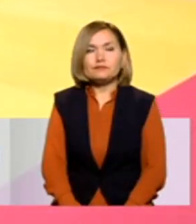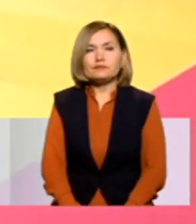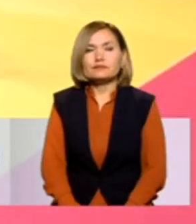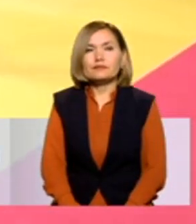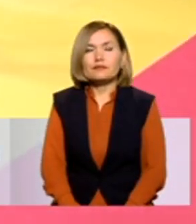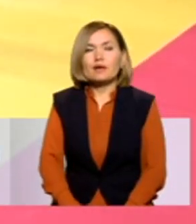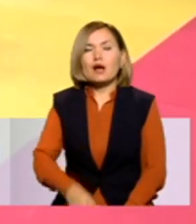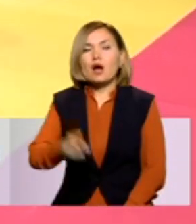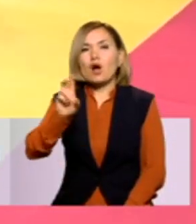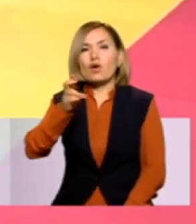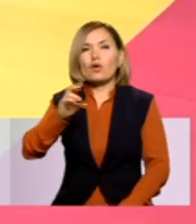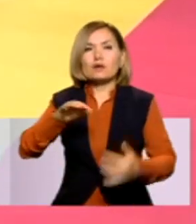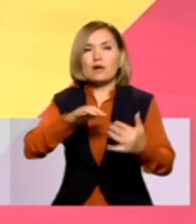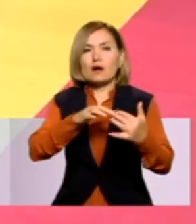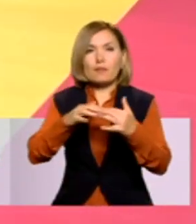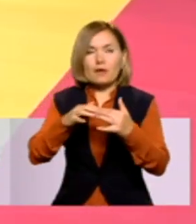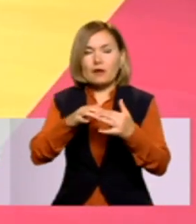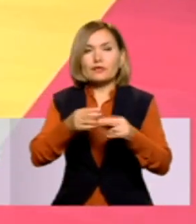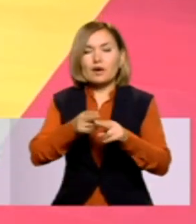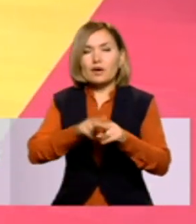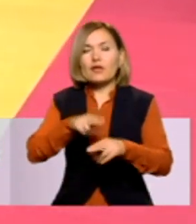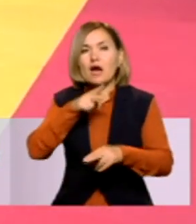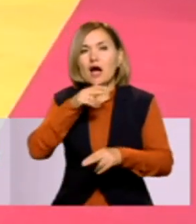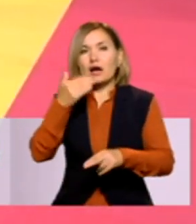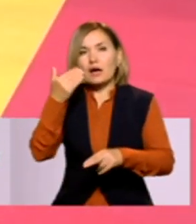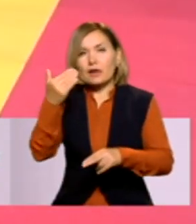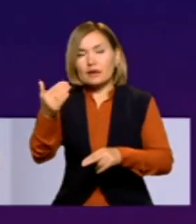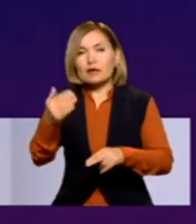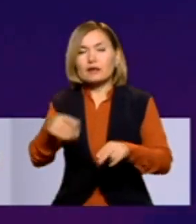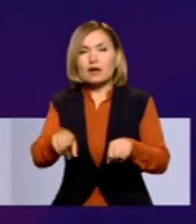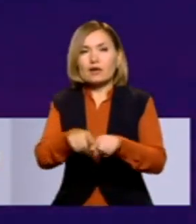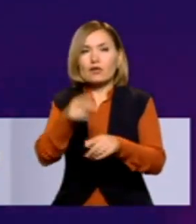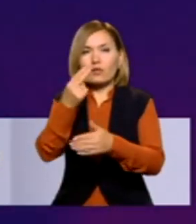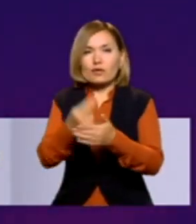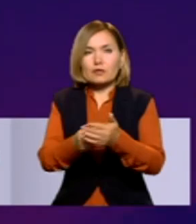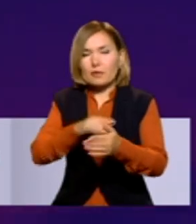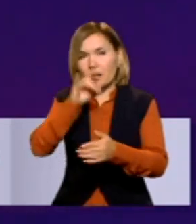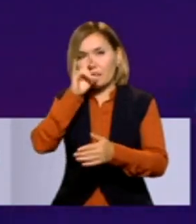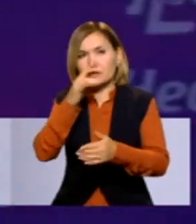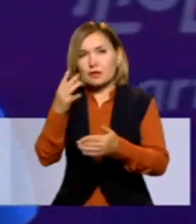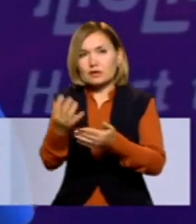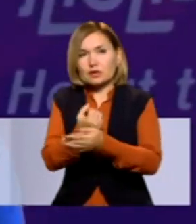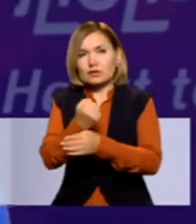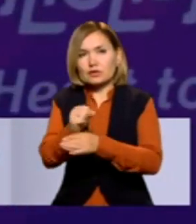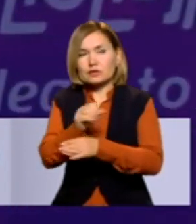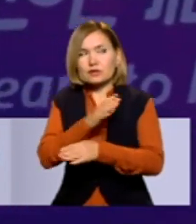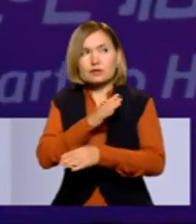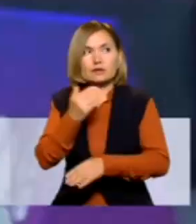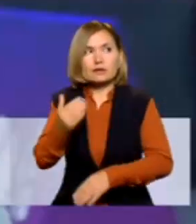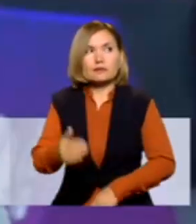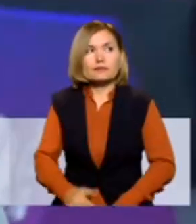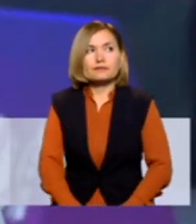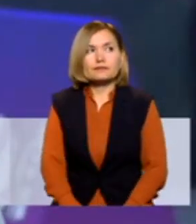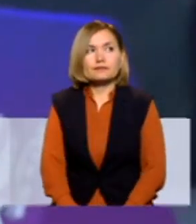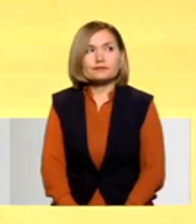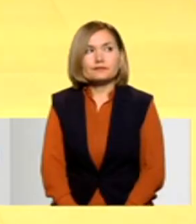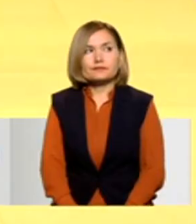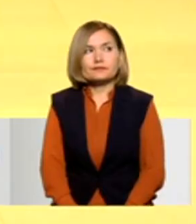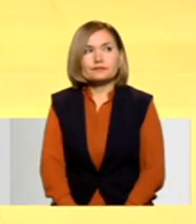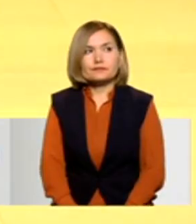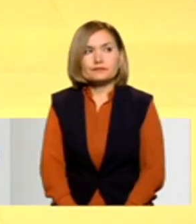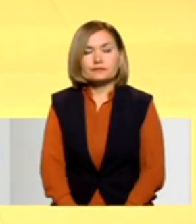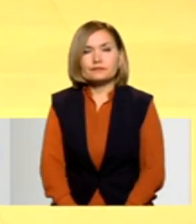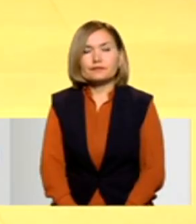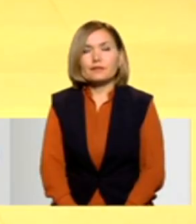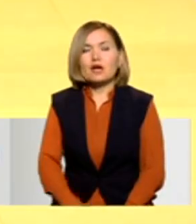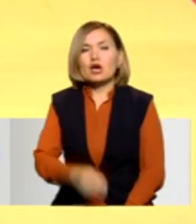Қолашын таласта жерлесіміз кореялық балуан Вон Джон Хунды жеңді. Япон екен тамаша мұны. Нұрлыхан Шархан жарадың.